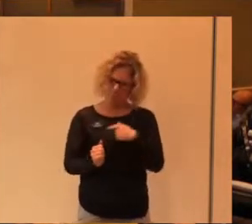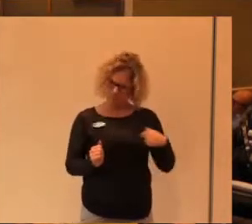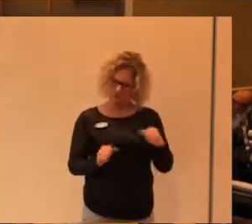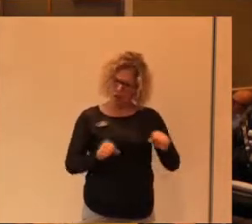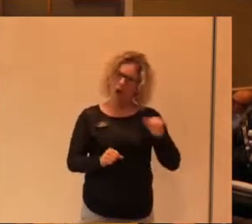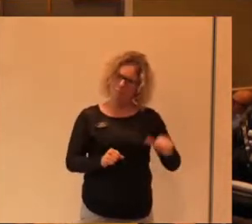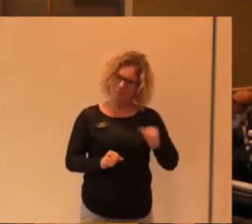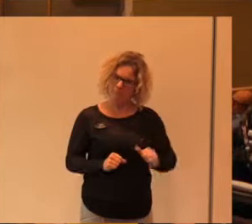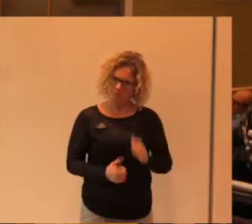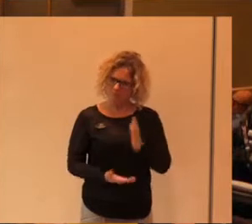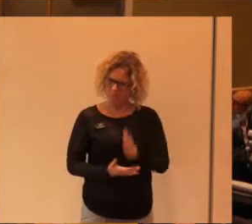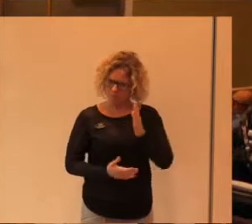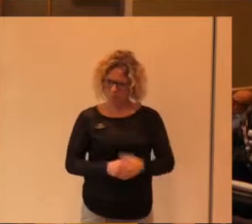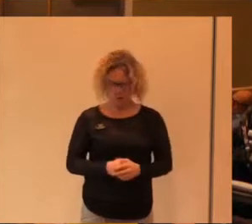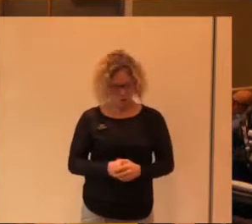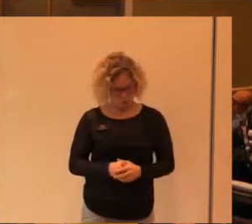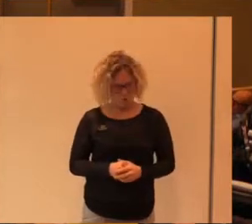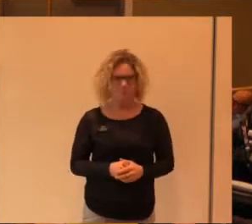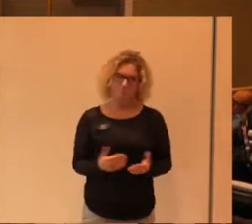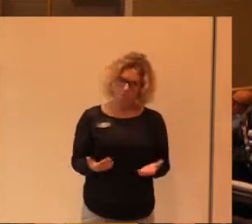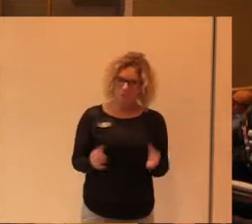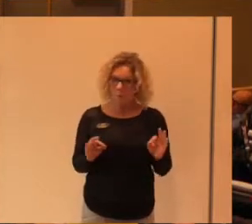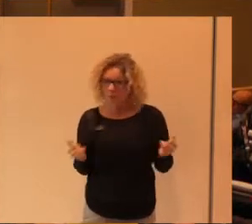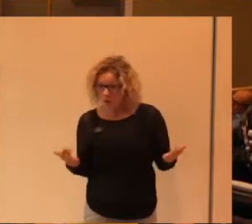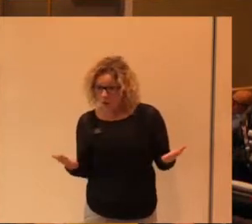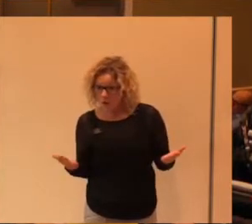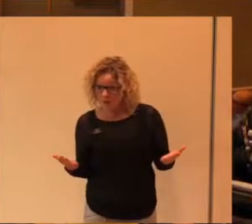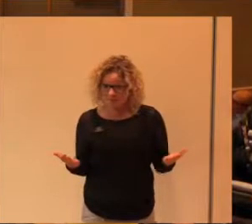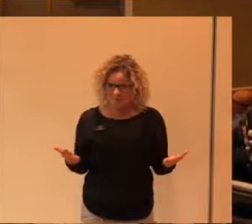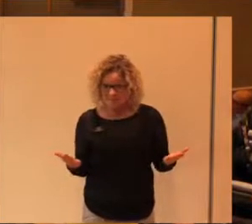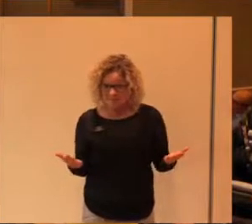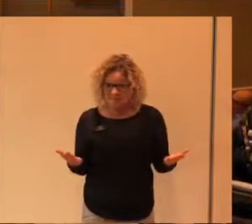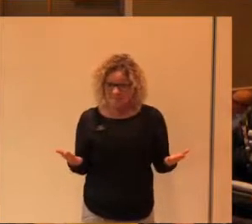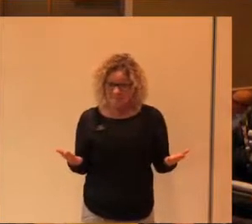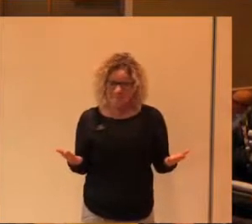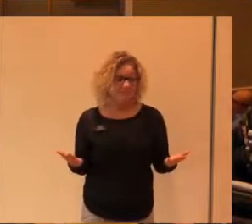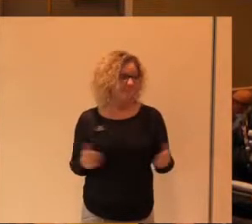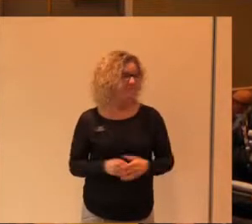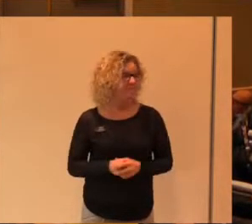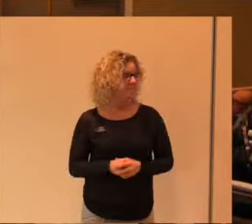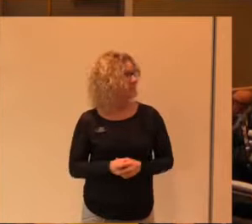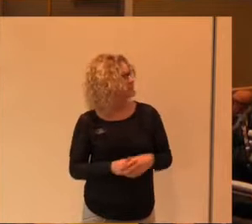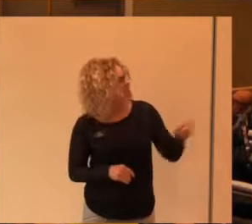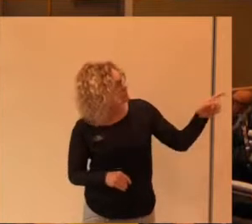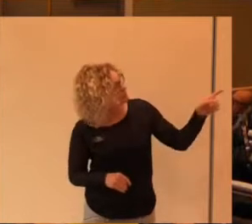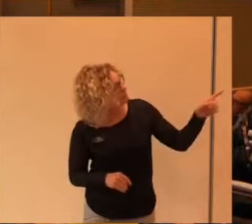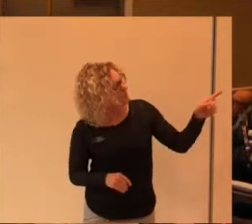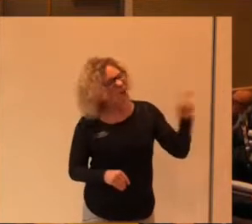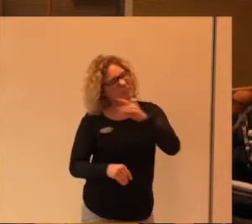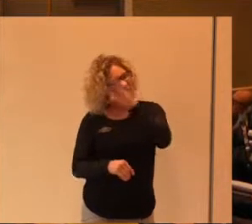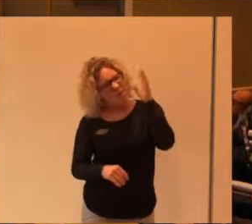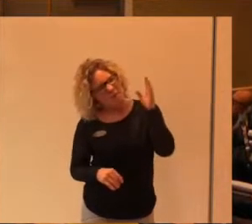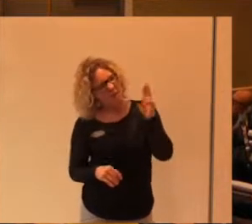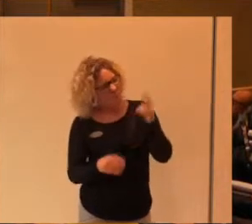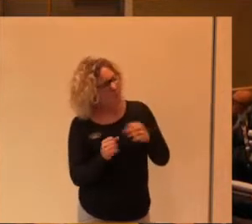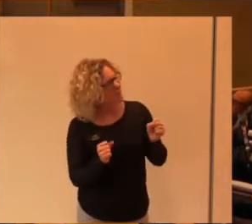på. Ja, men hur är det idag då? Jo, då kan det vara så här att det här är en gammal i och för sig, men